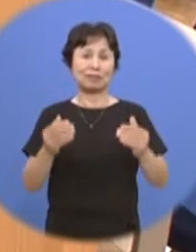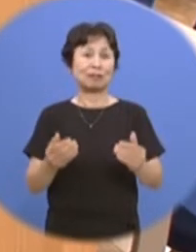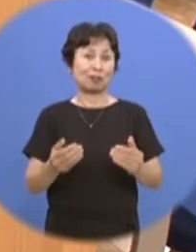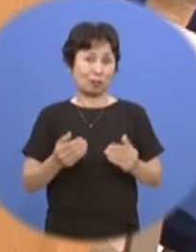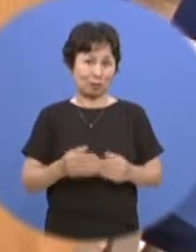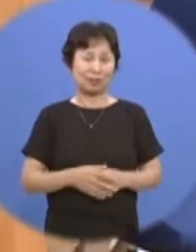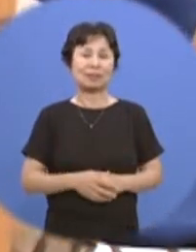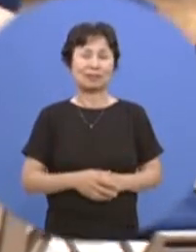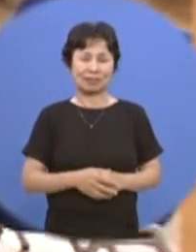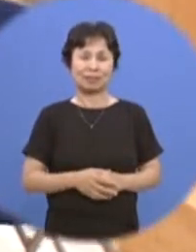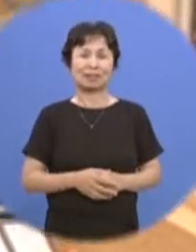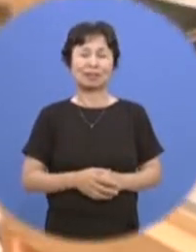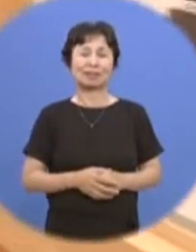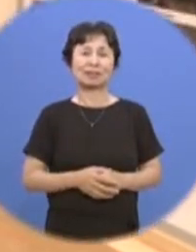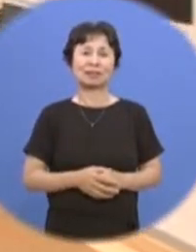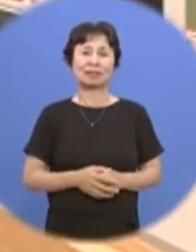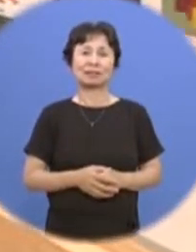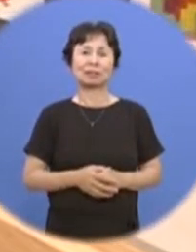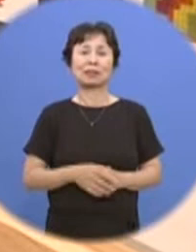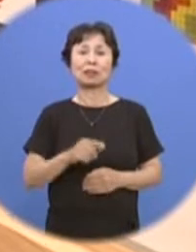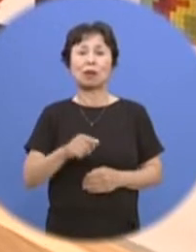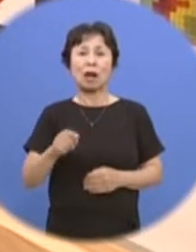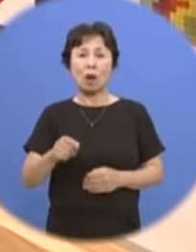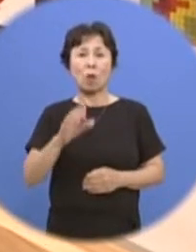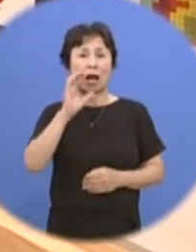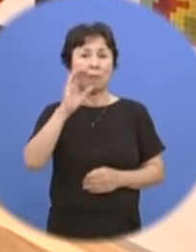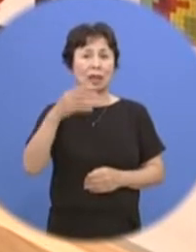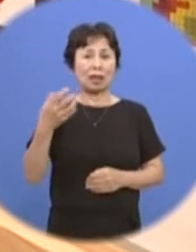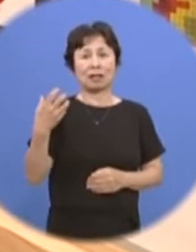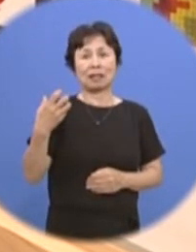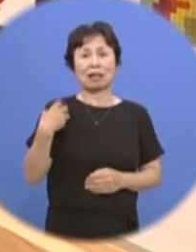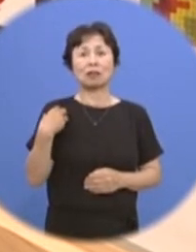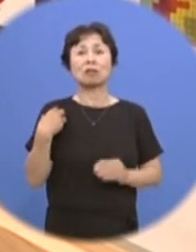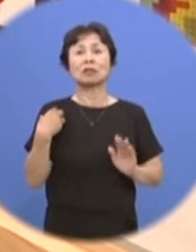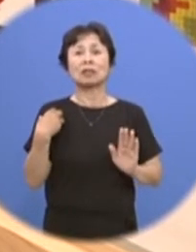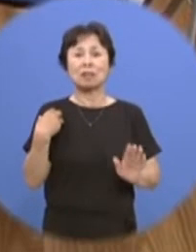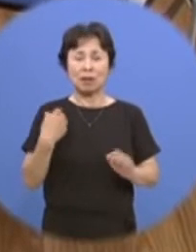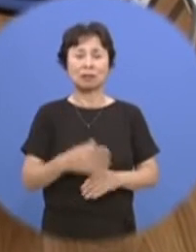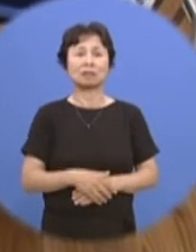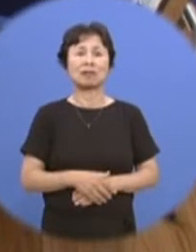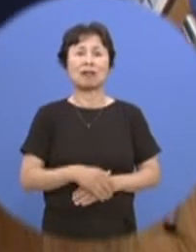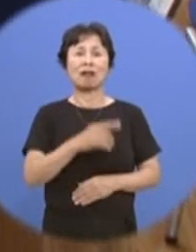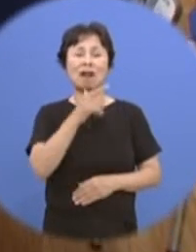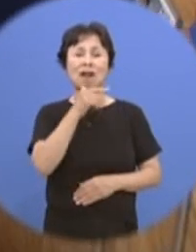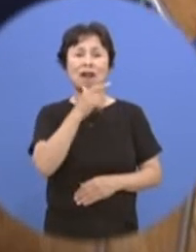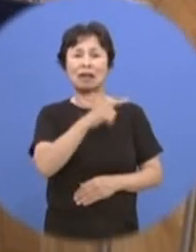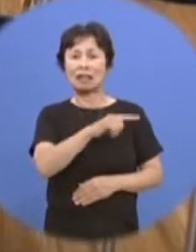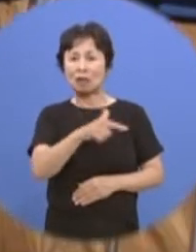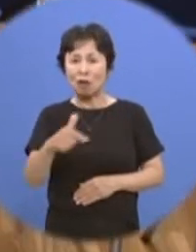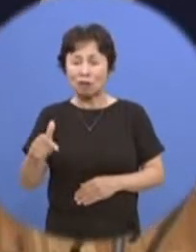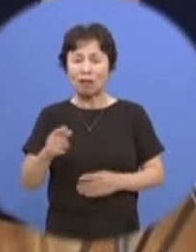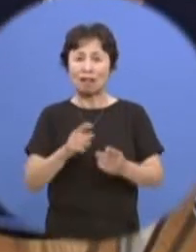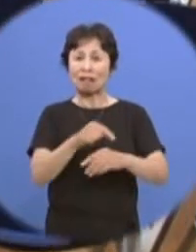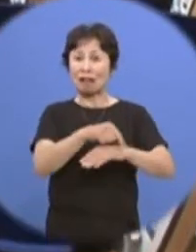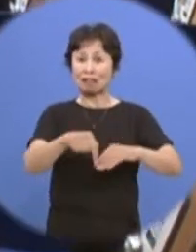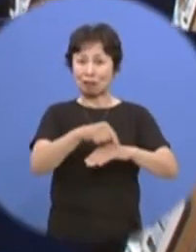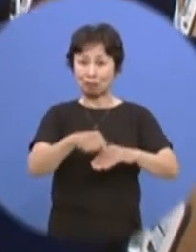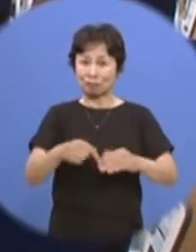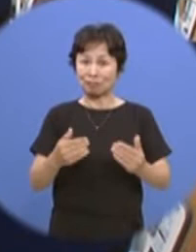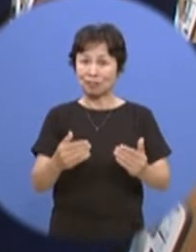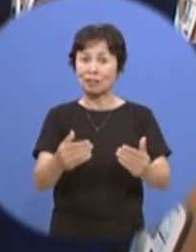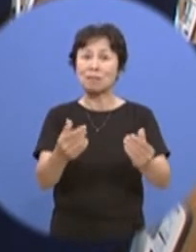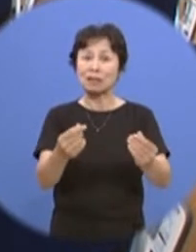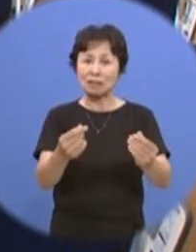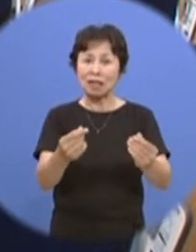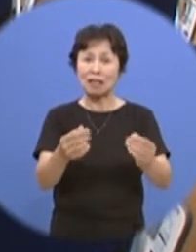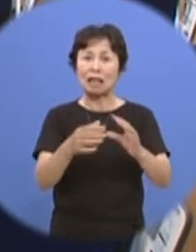々がやっとるということであります。 さまざまな対策を進めていただいているので、私たちはまず備えをする